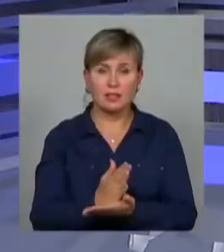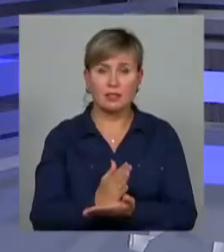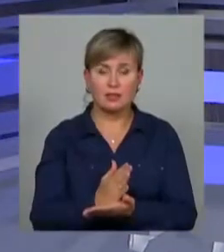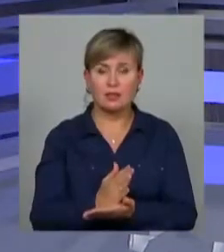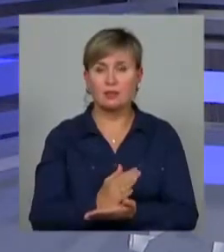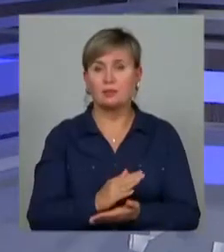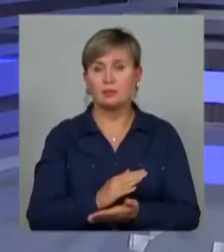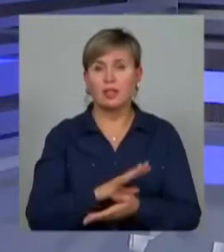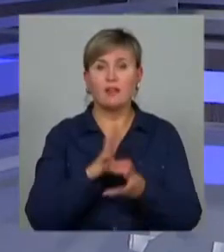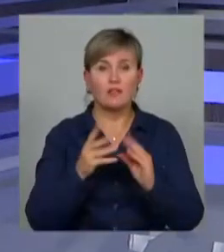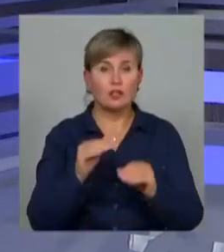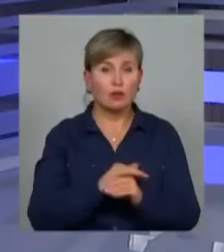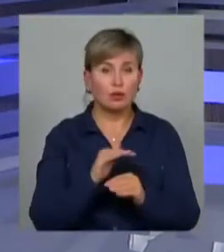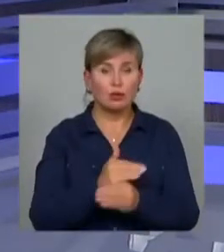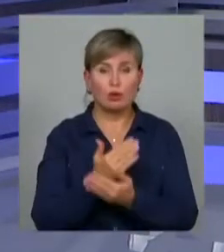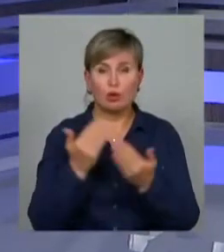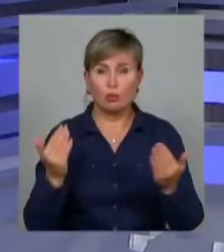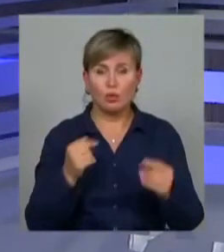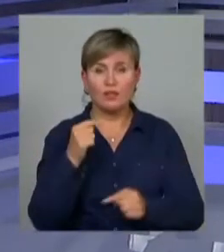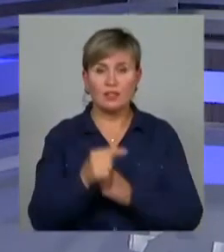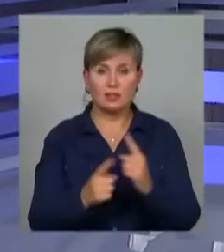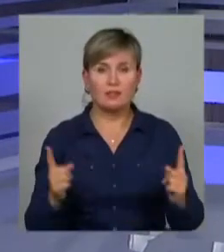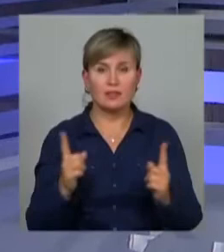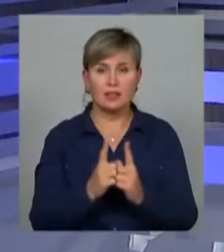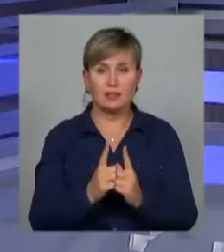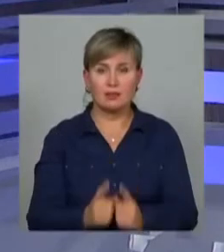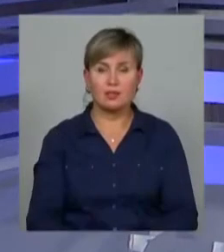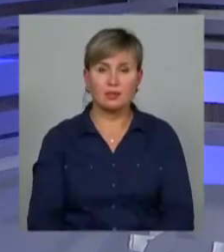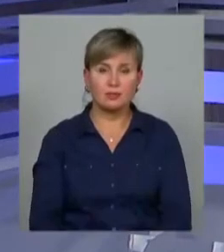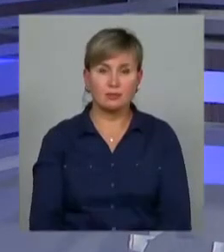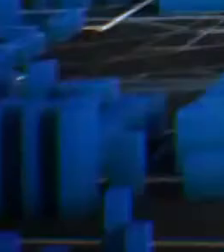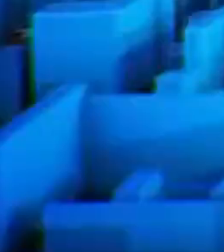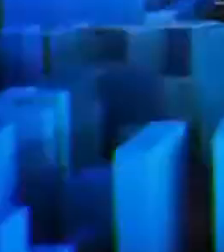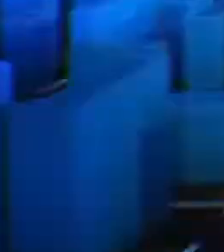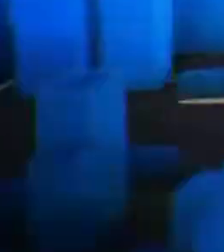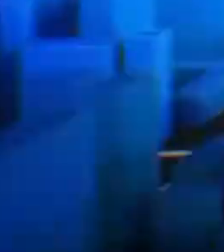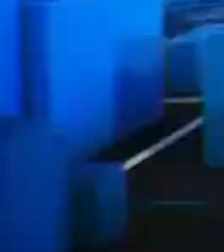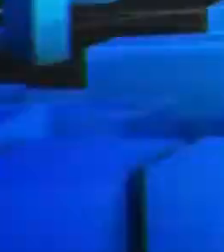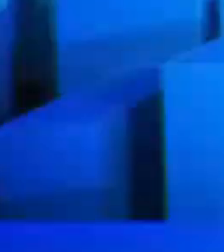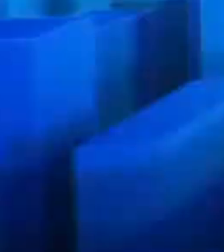YouTube-канале Алматы TV News. Всего доброго, до встречи.